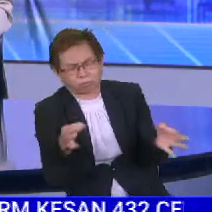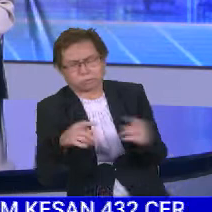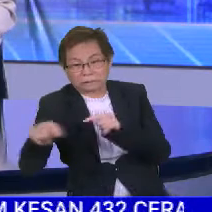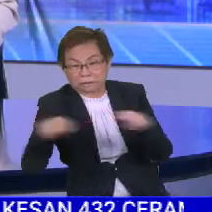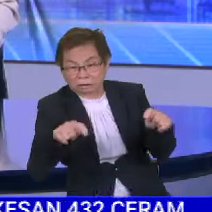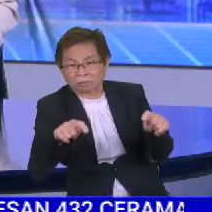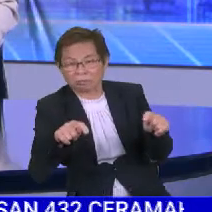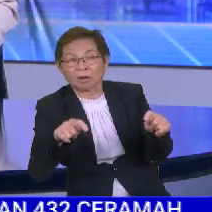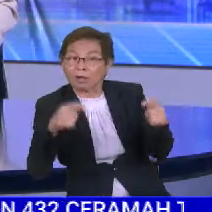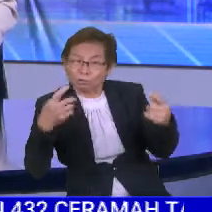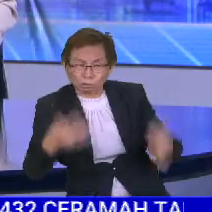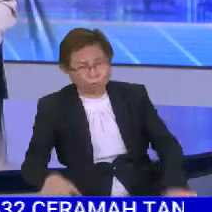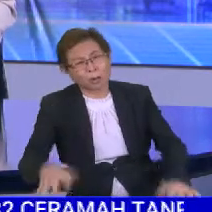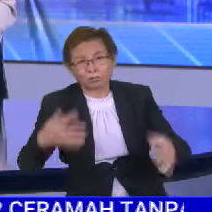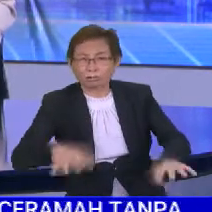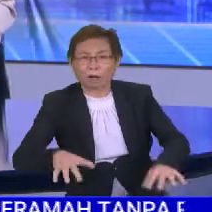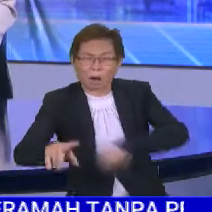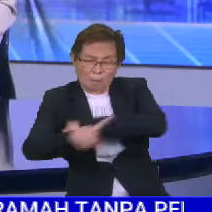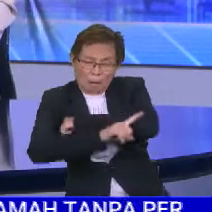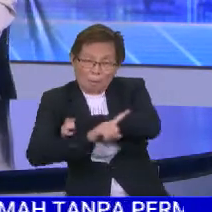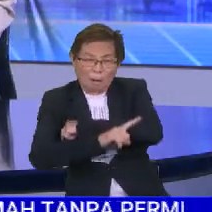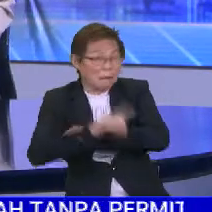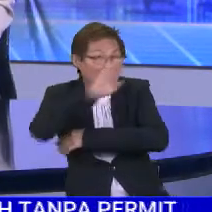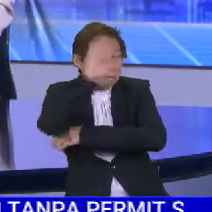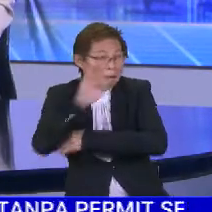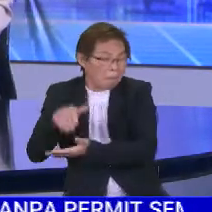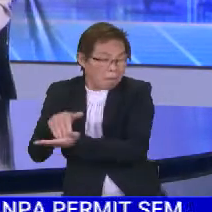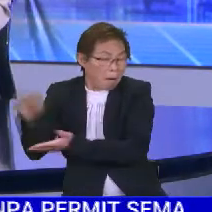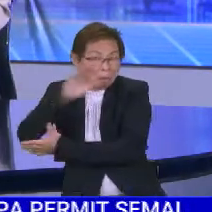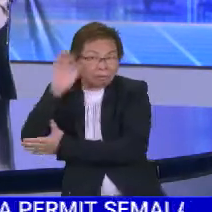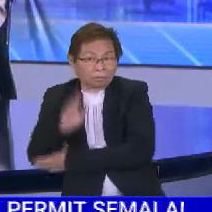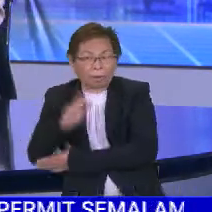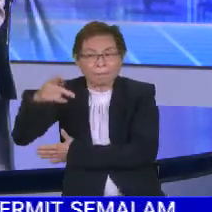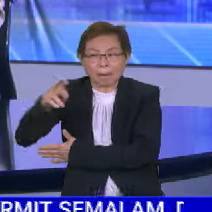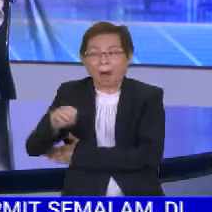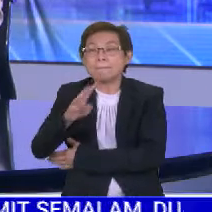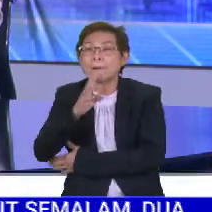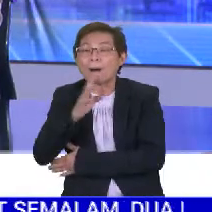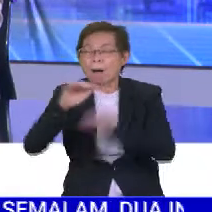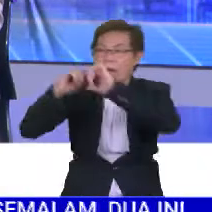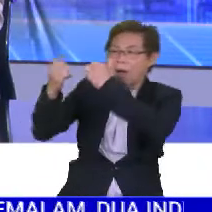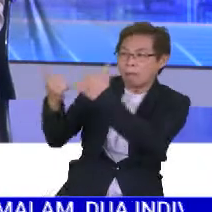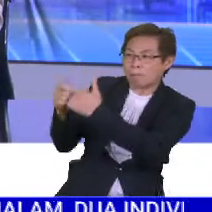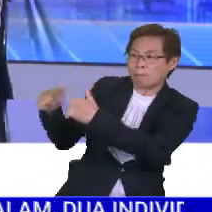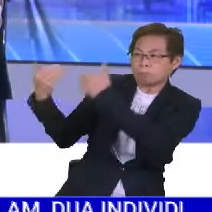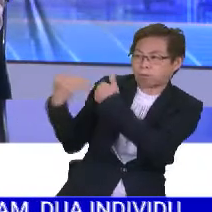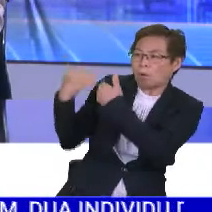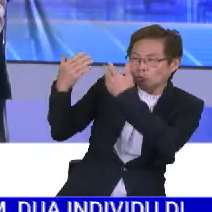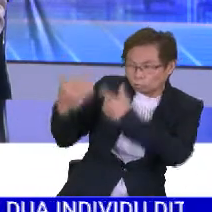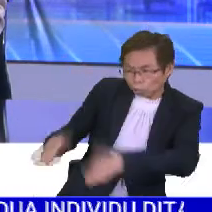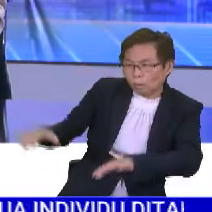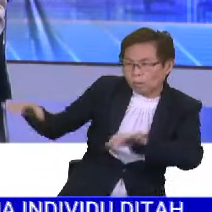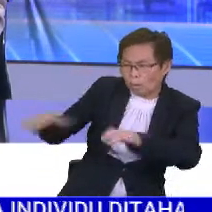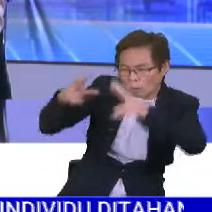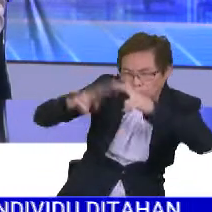tindakan sewajarnya telah diambil dan ia tidak pernah diabaikan begitu sahaja. Tegas Perdana Menteri, agensi bertanggungjawab telah